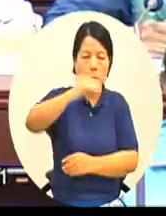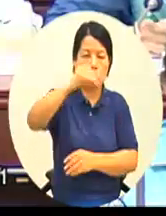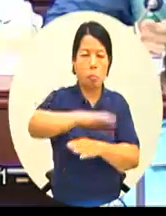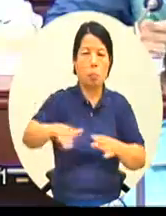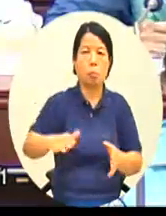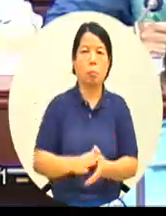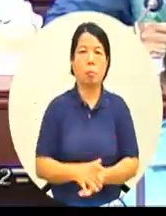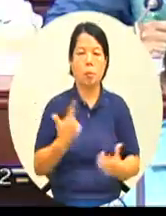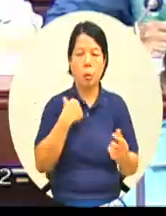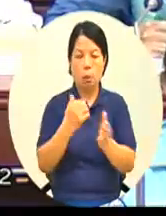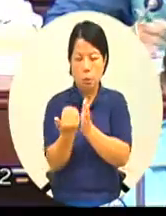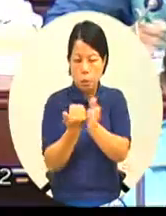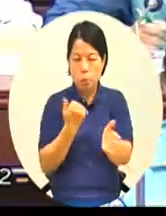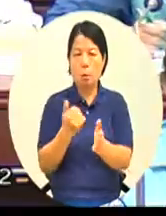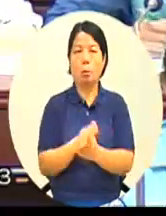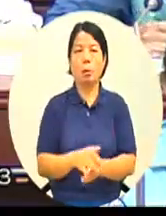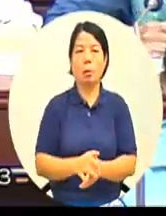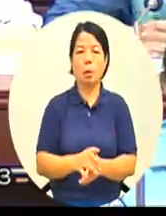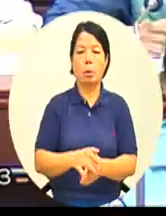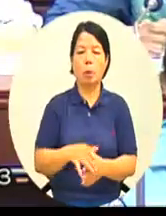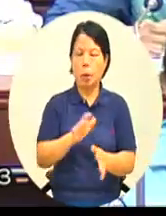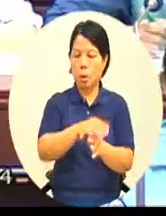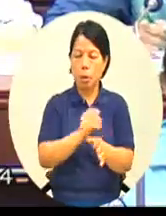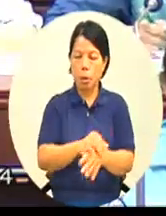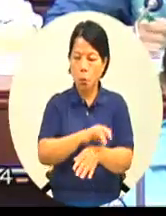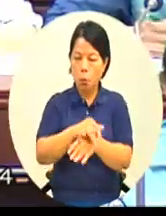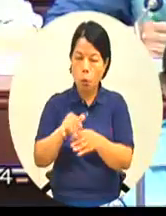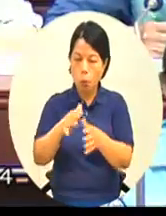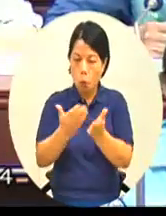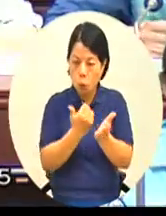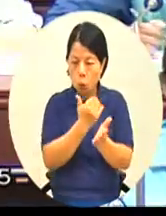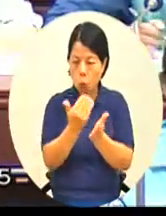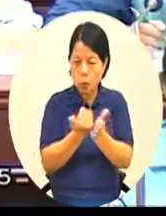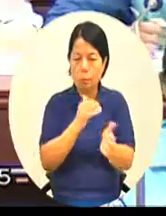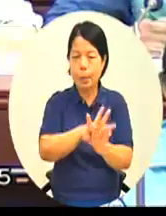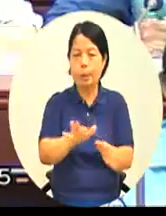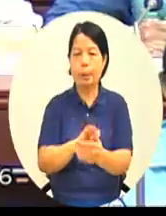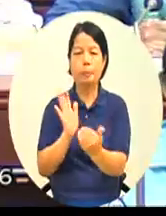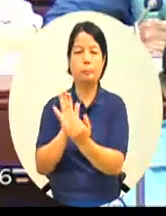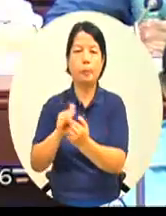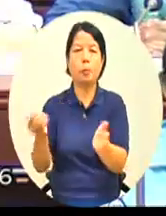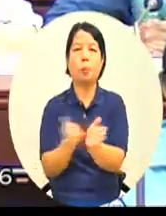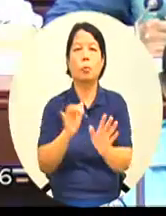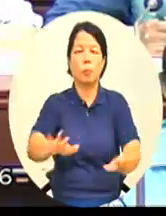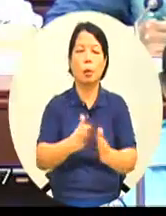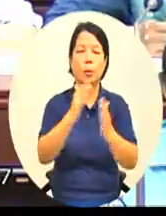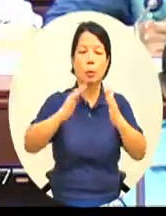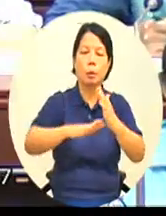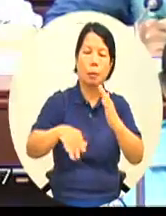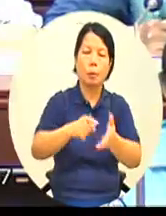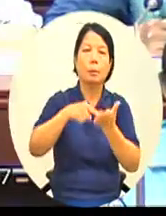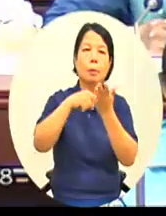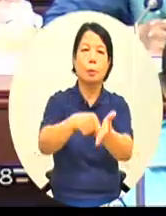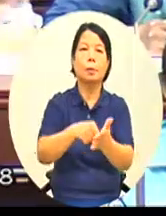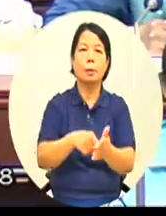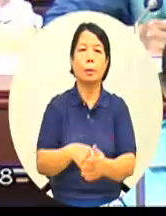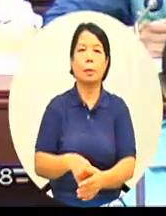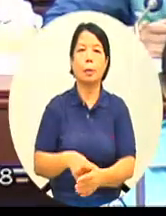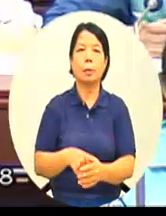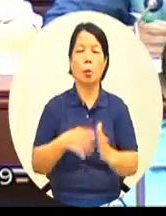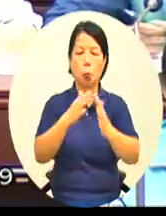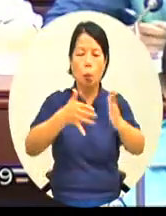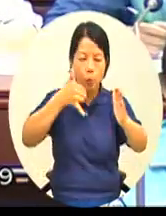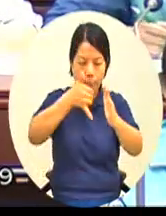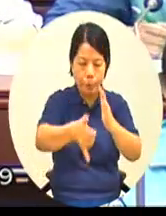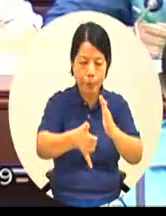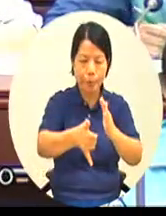可能在前面尽可能多处理好，甚至说他可以家里面就申请我们的居家照顾